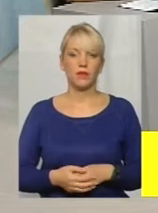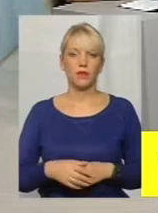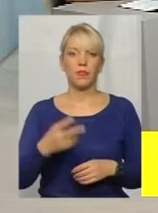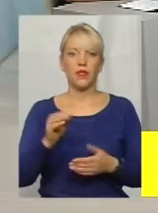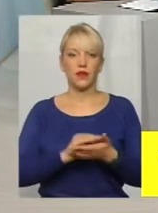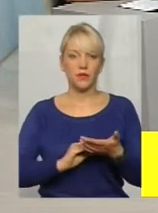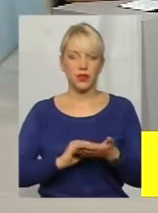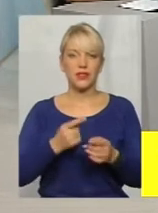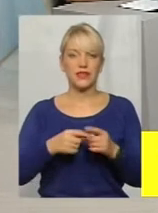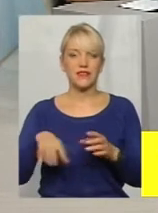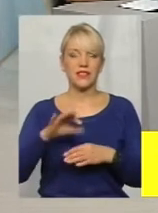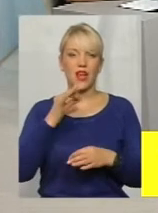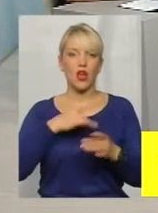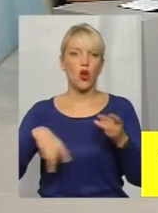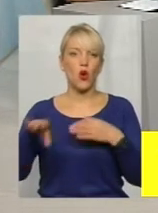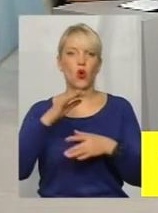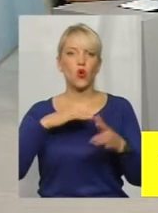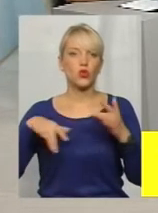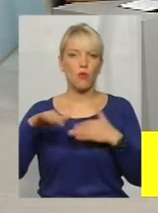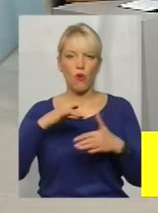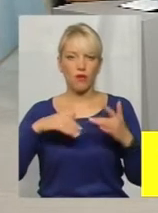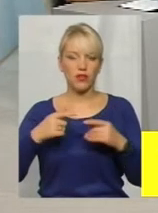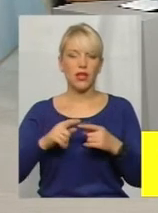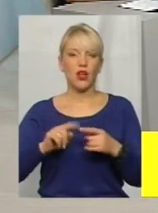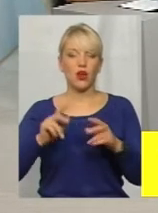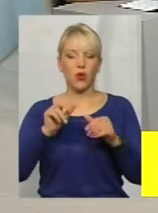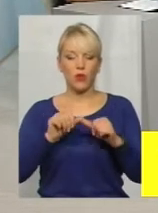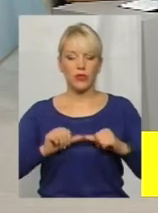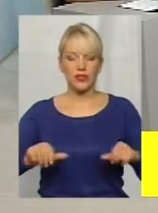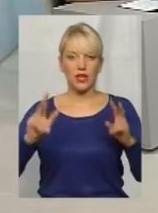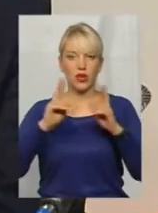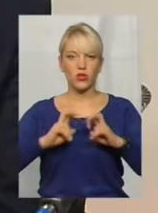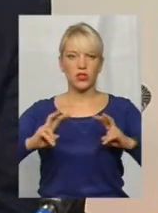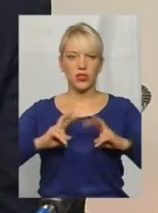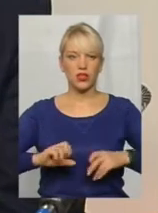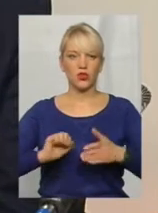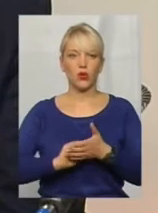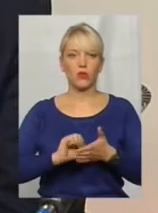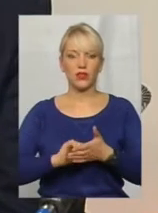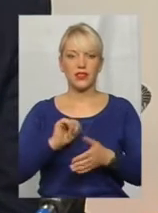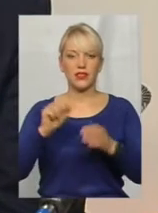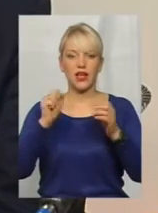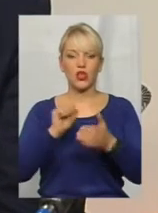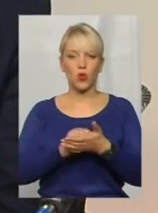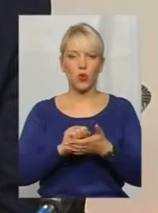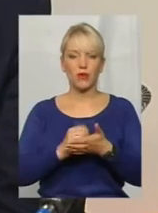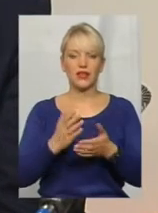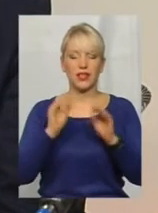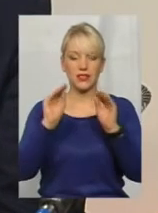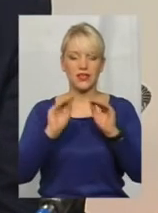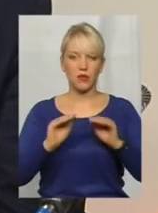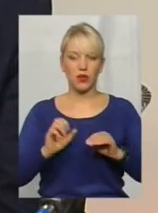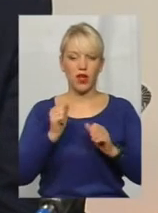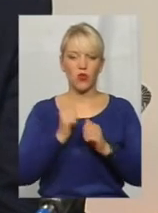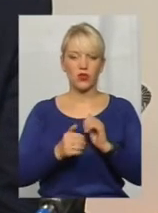це все розмови. Комісія розглядала документацію і документ, який заповнюється на кожен виїзд. За